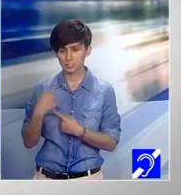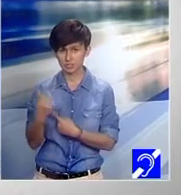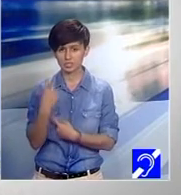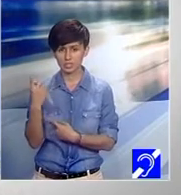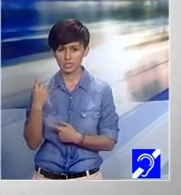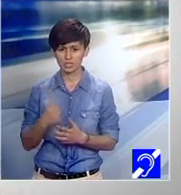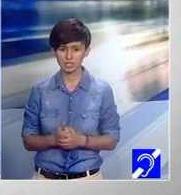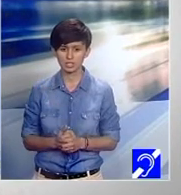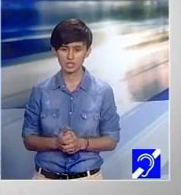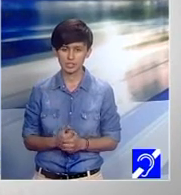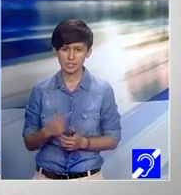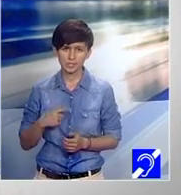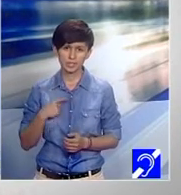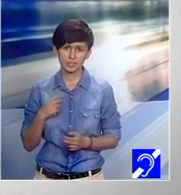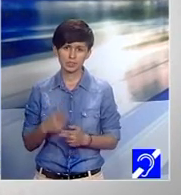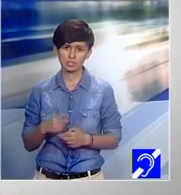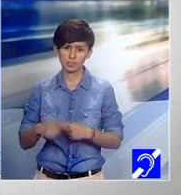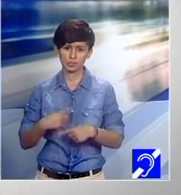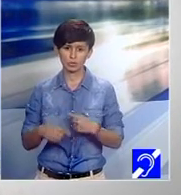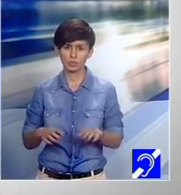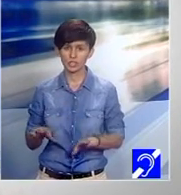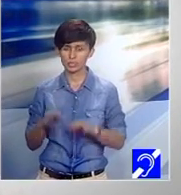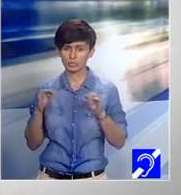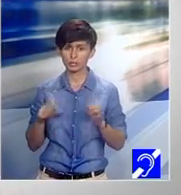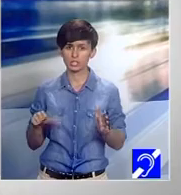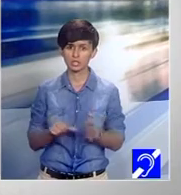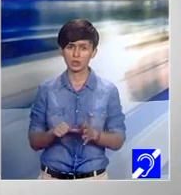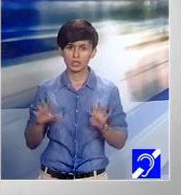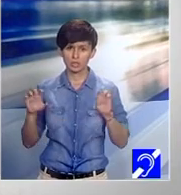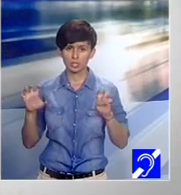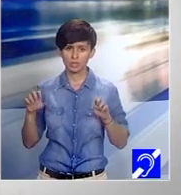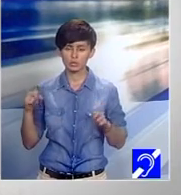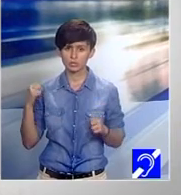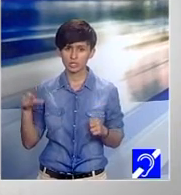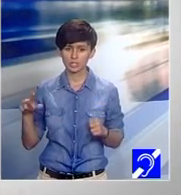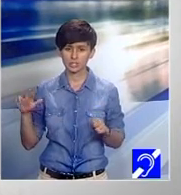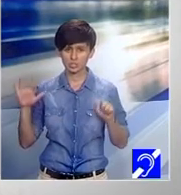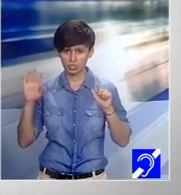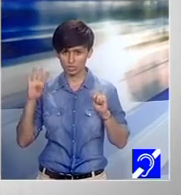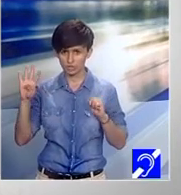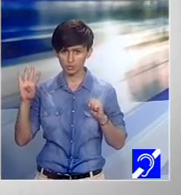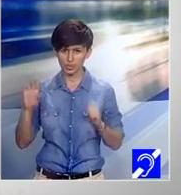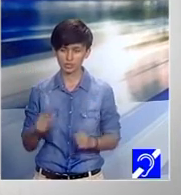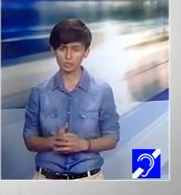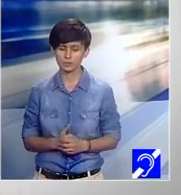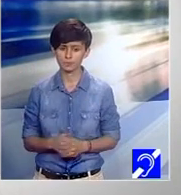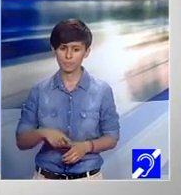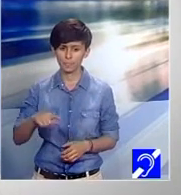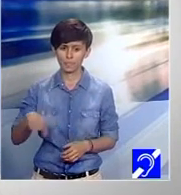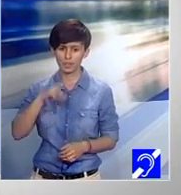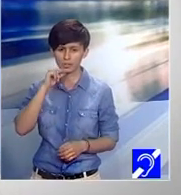noastră, adică în alte țări din 1937. Da, din 1934. Anul 34. Noi vorbim de